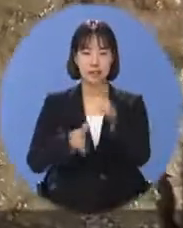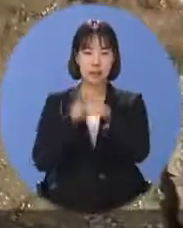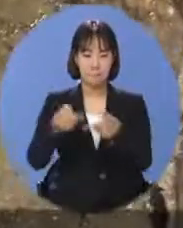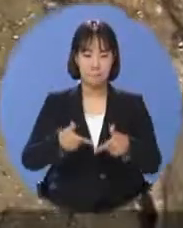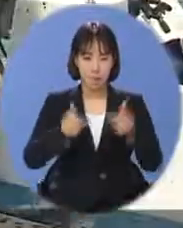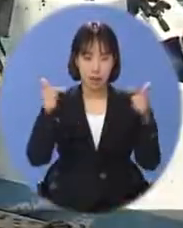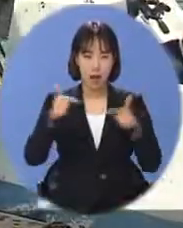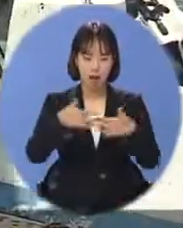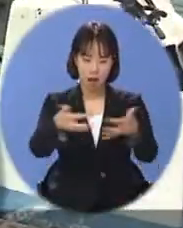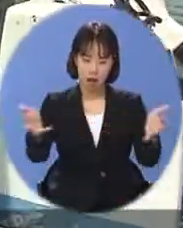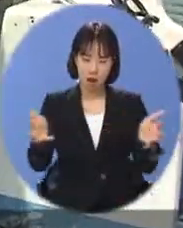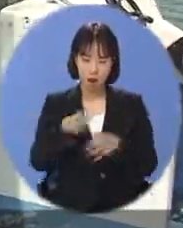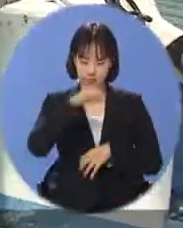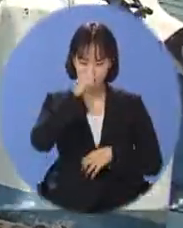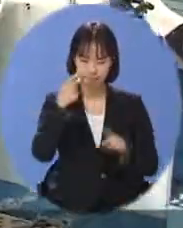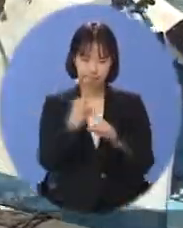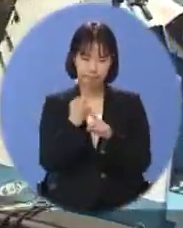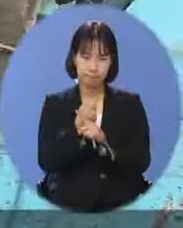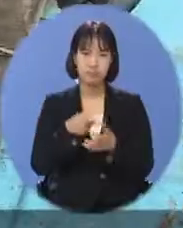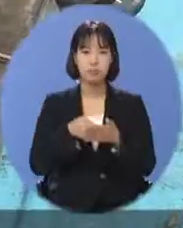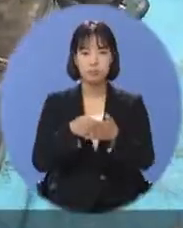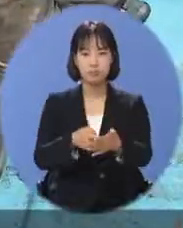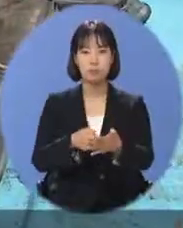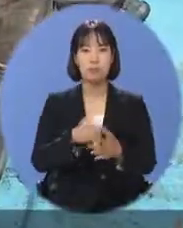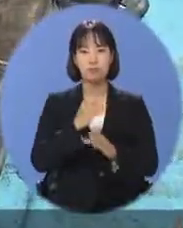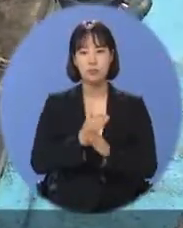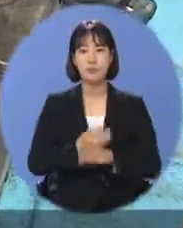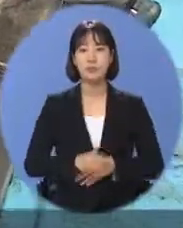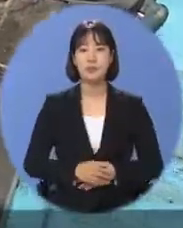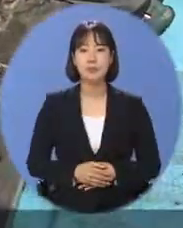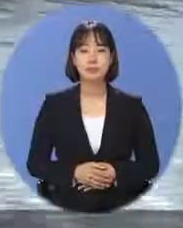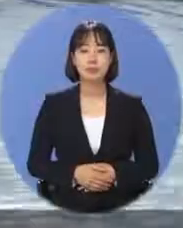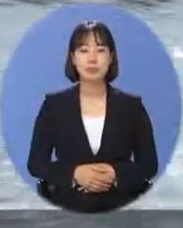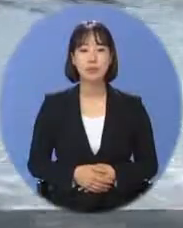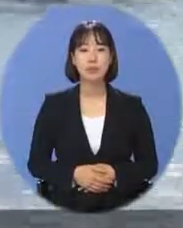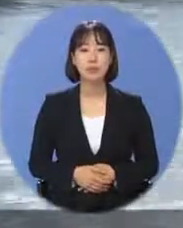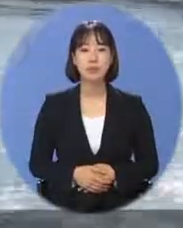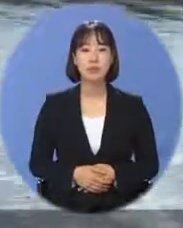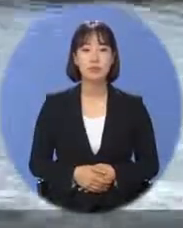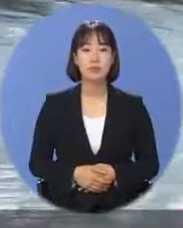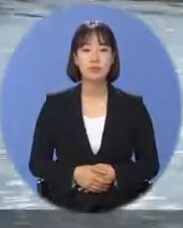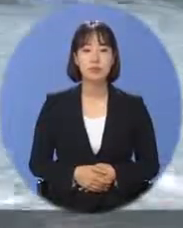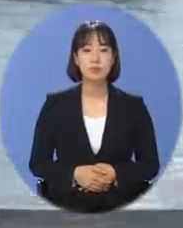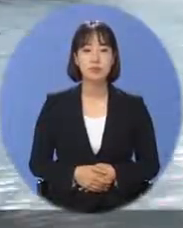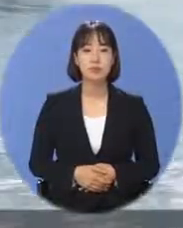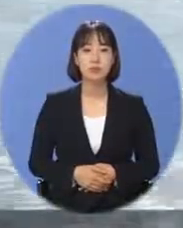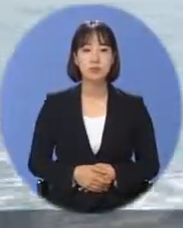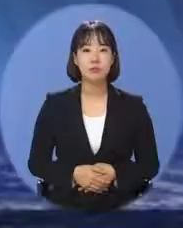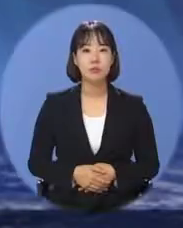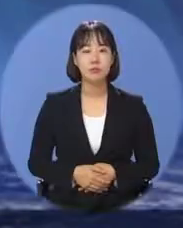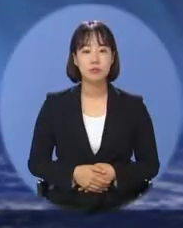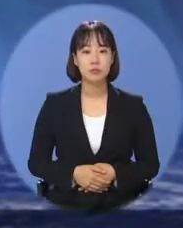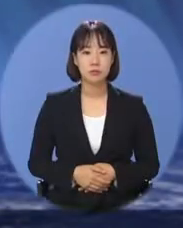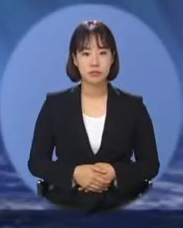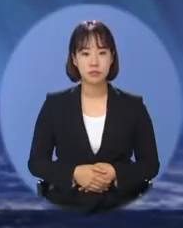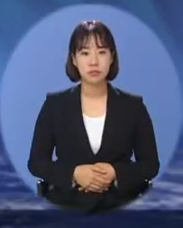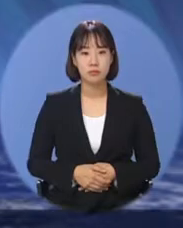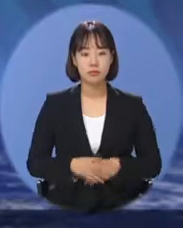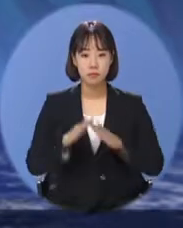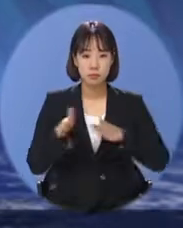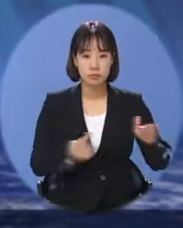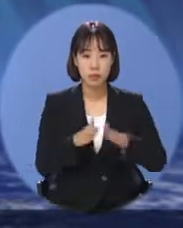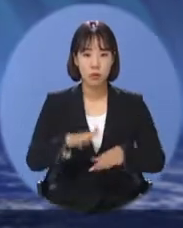전복 가두리 시설 현대화 작업 등을 이어나갈 방침입니다. 지금까지 단신 브리핑이었습니다.